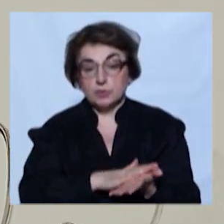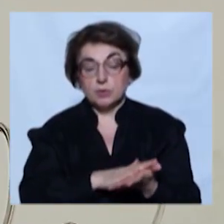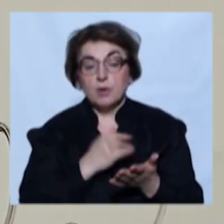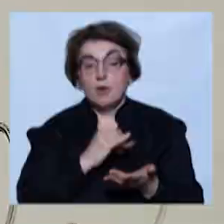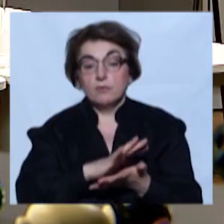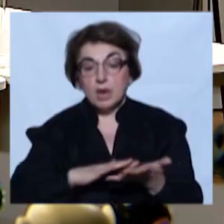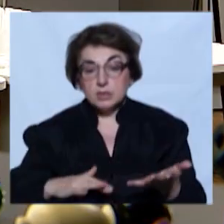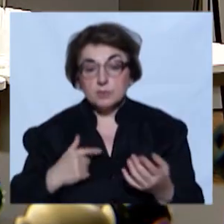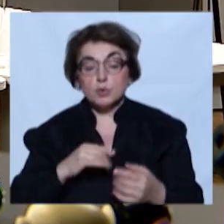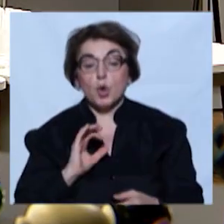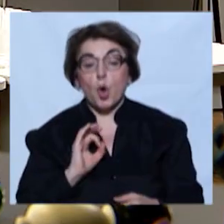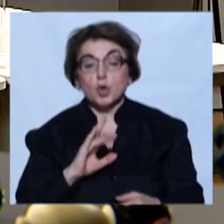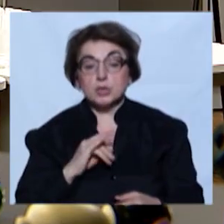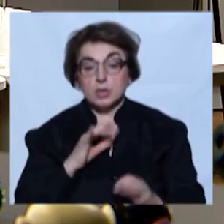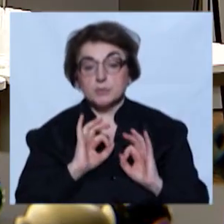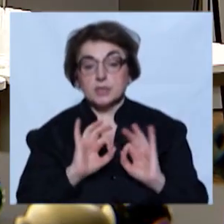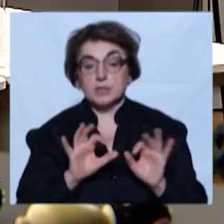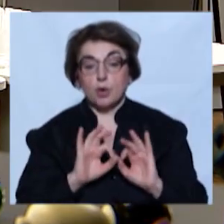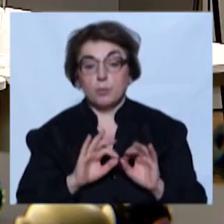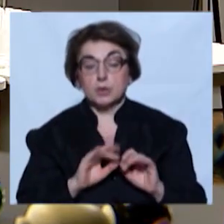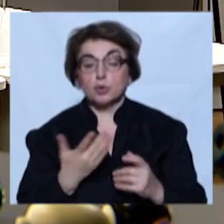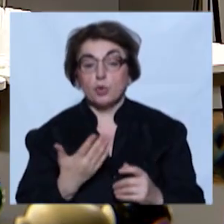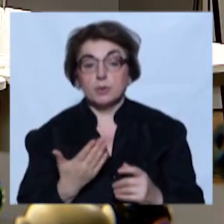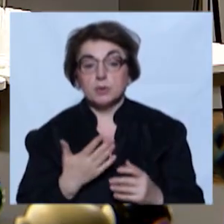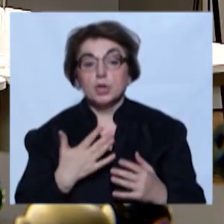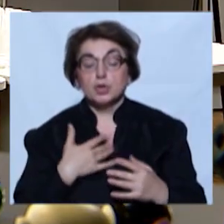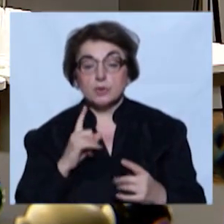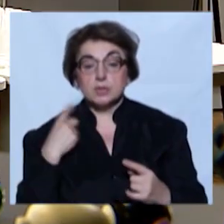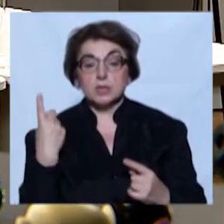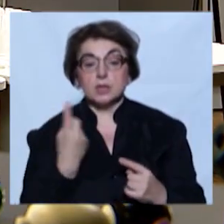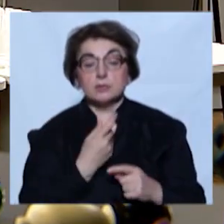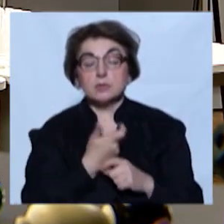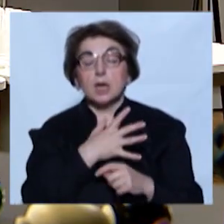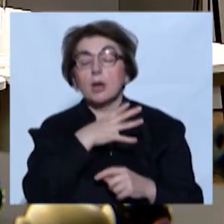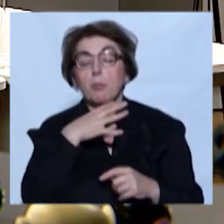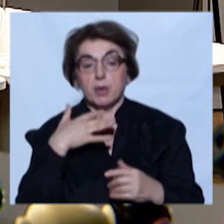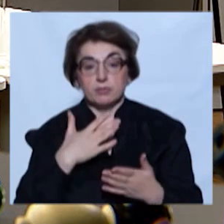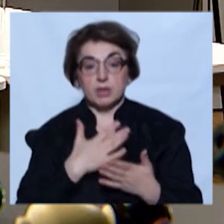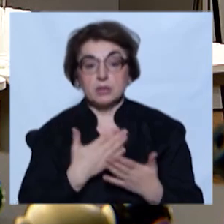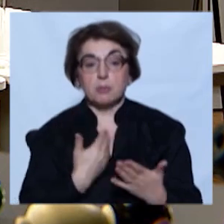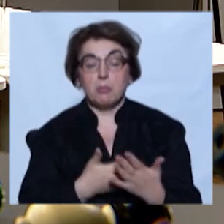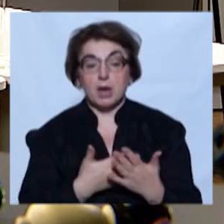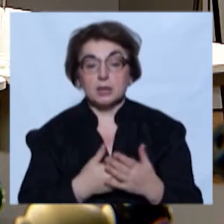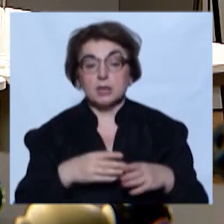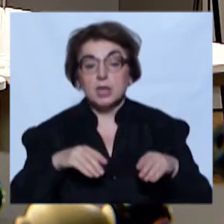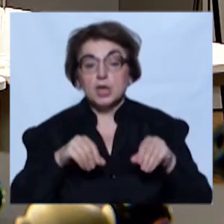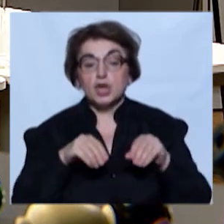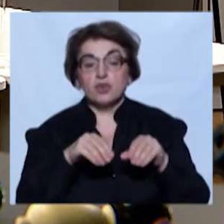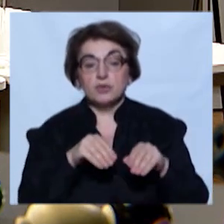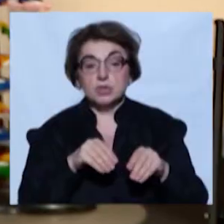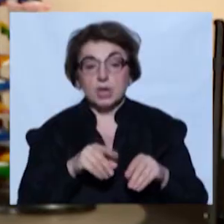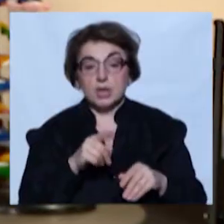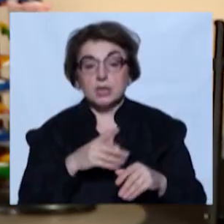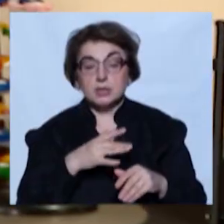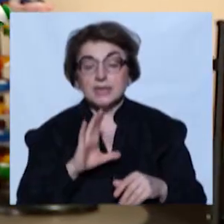ვაგრძელებთ, დიახ, ჩვენ ოქსიდებზე ვსაუბრობთ, რომელიც ჩვენ სირგულს ძალიან უხვადაა. მაგალითად, ქვიშა, ეს